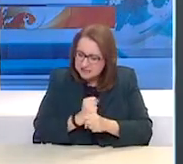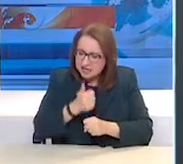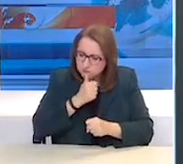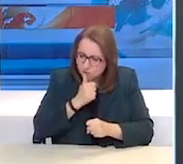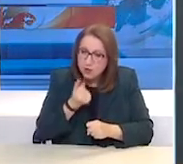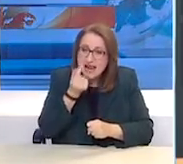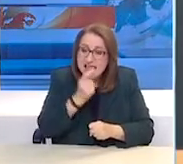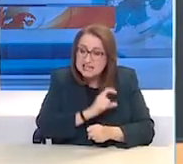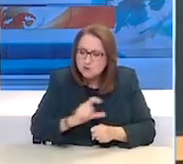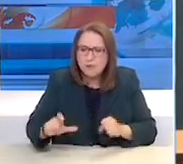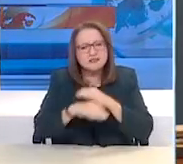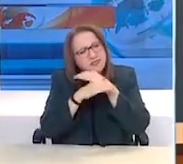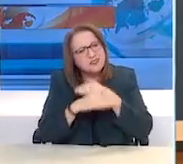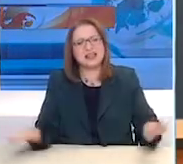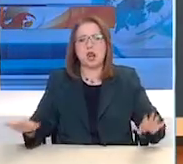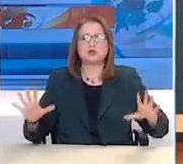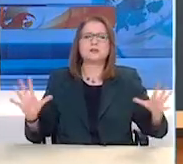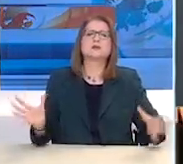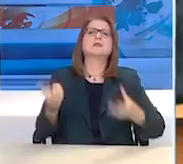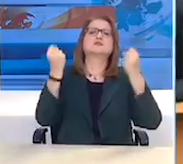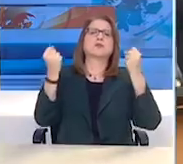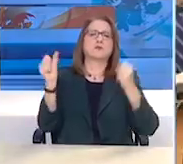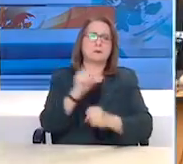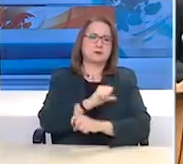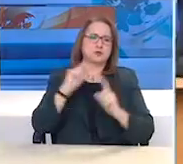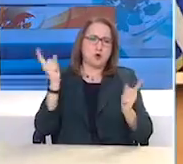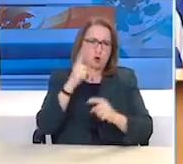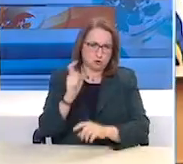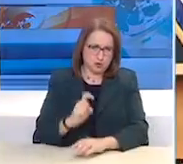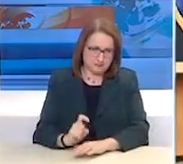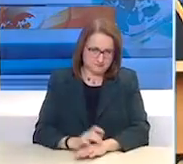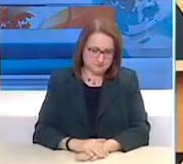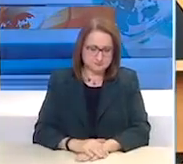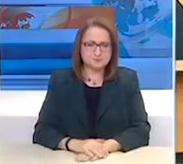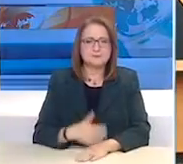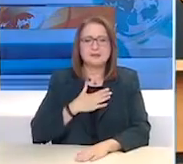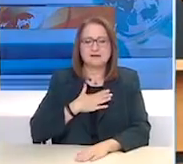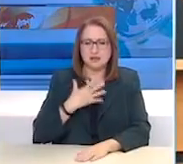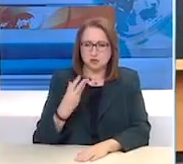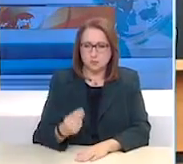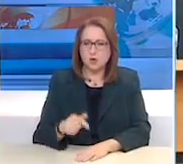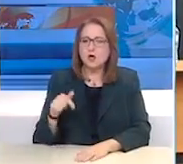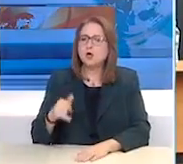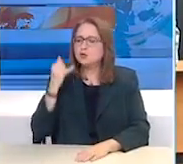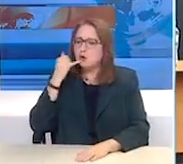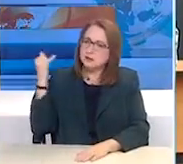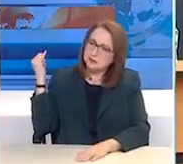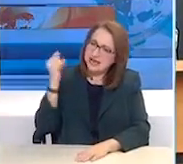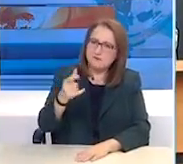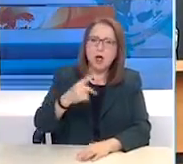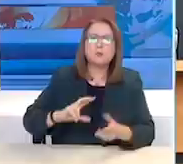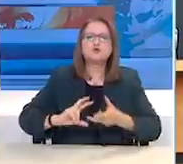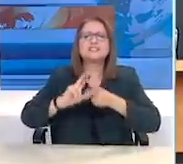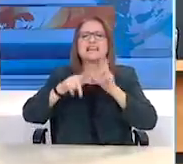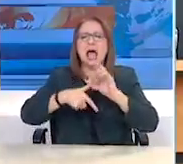ευχαριστώ. Ευχαριστούμε κύριε Υπουργέ. Να περάσουμε σε ερωτήσεις. Η κυρία Κροντήρη από τον τηλεοπτικό σταθμό Sky.